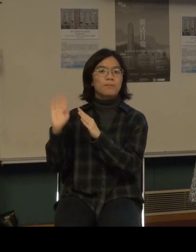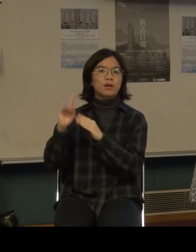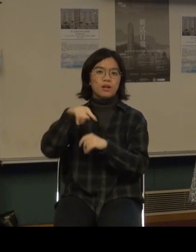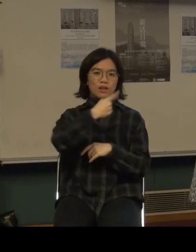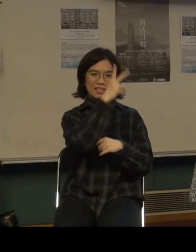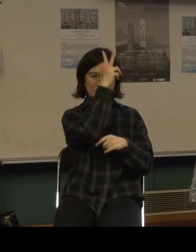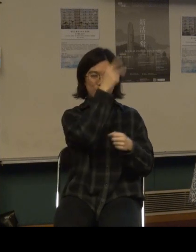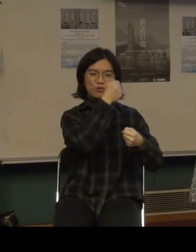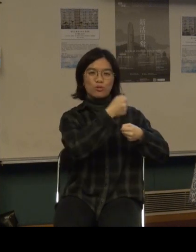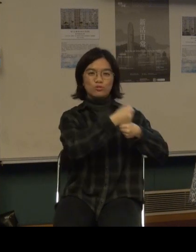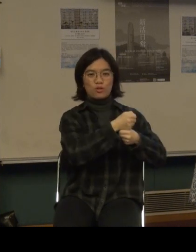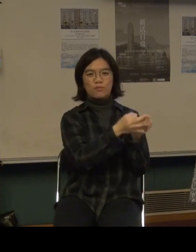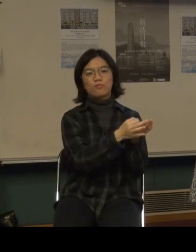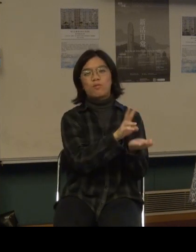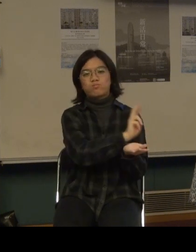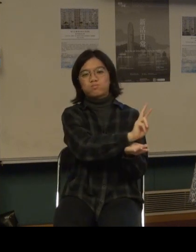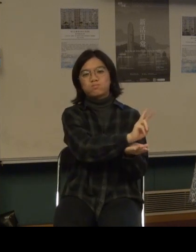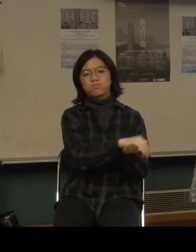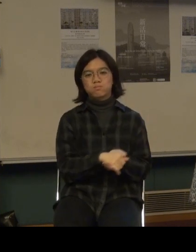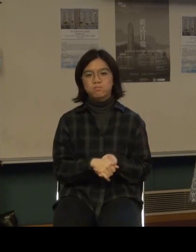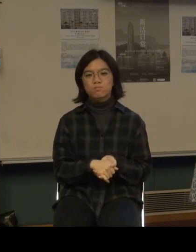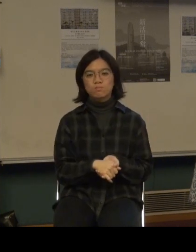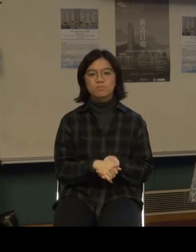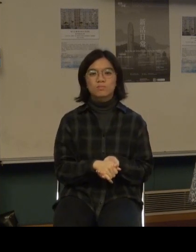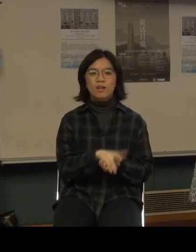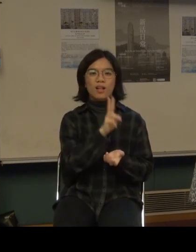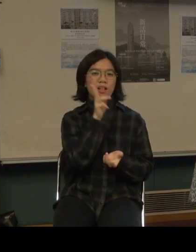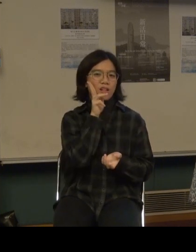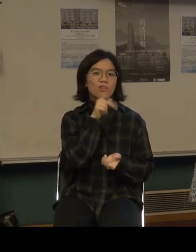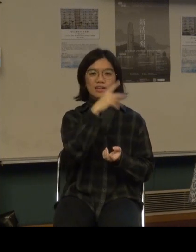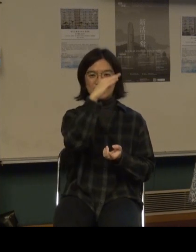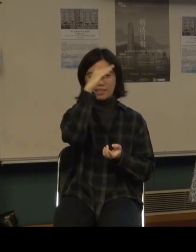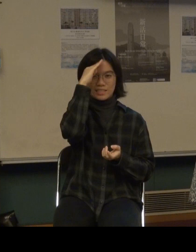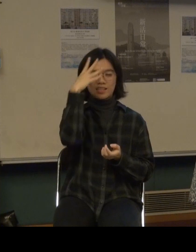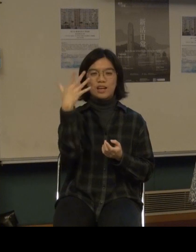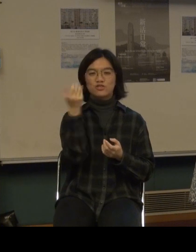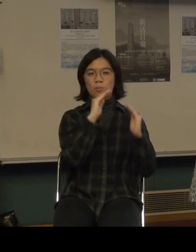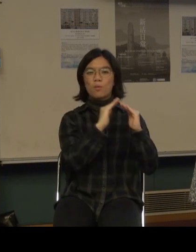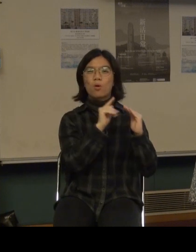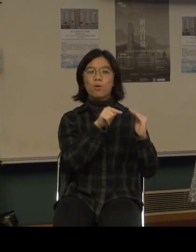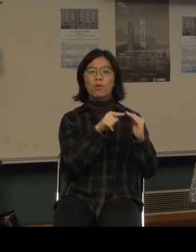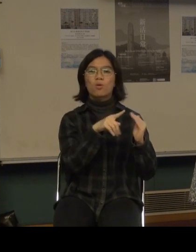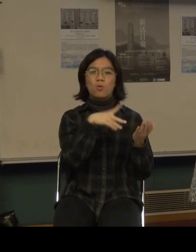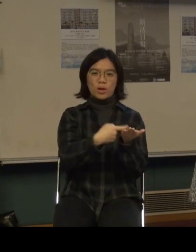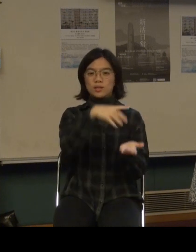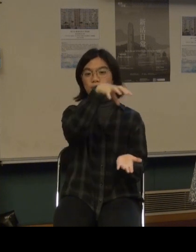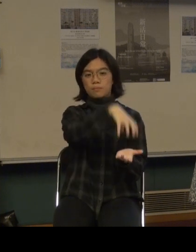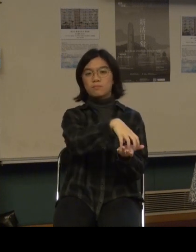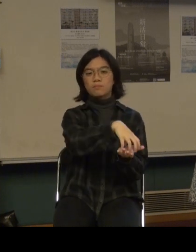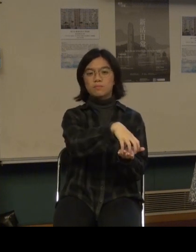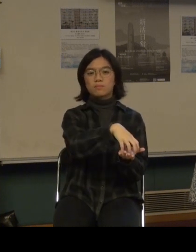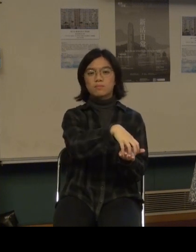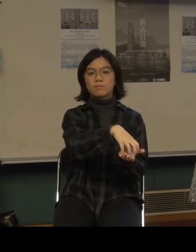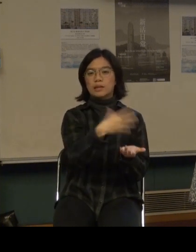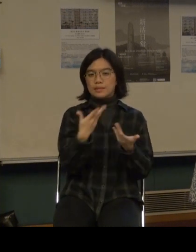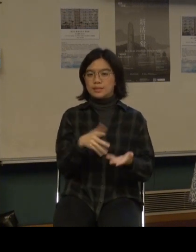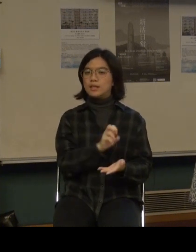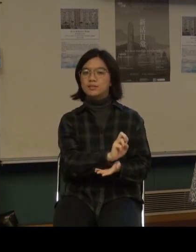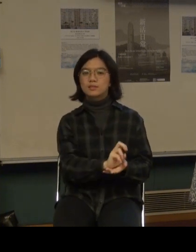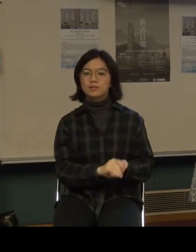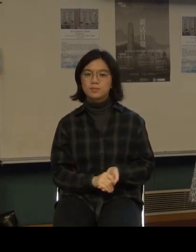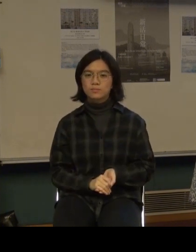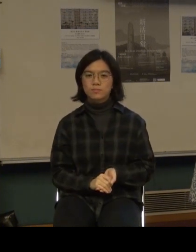係用同樣嘅處理方法嘅。例如咧，呢個警察總部啦，喺灣仔，亦都係而家警察總部嗰位，都係用咧